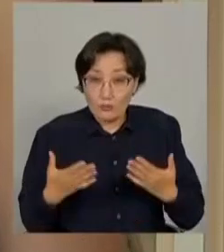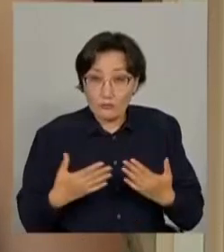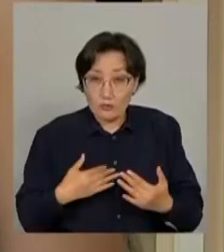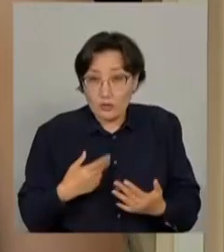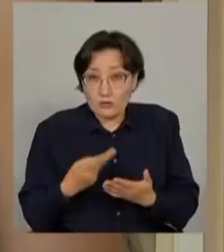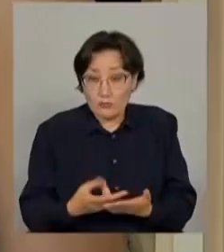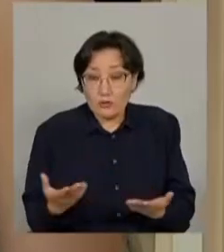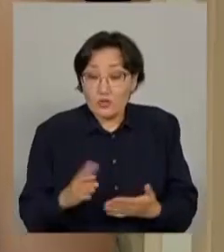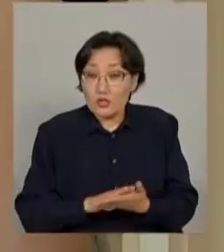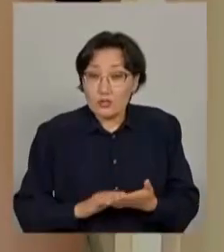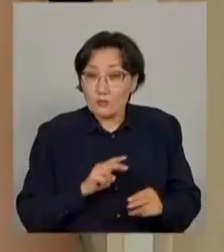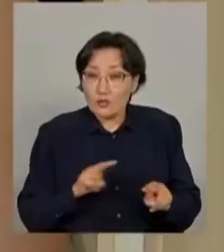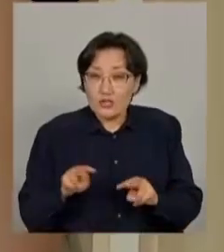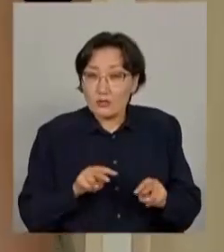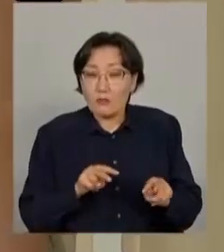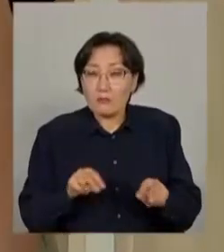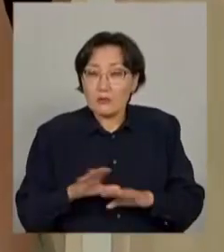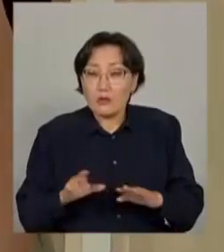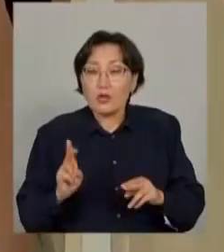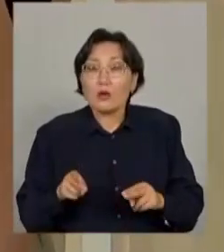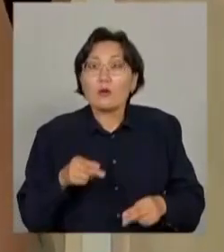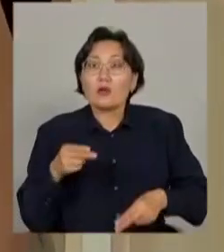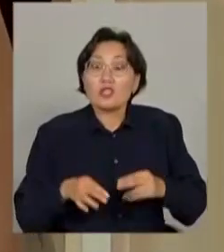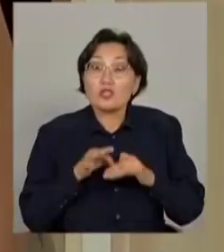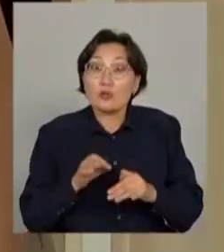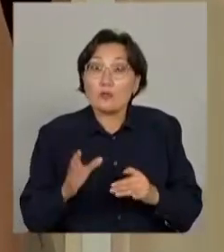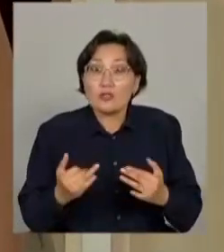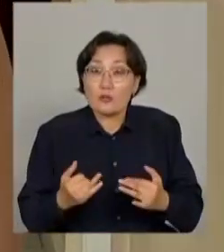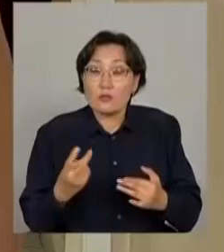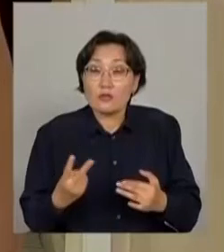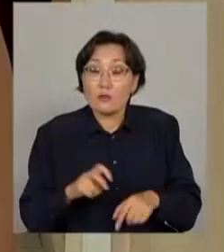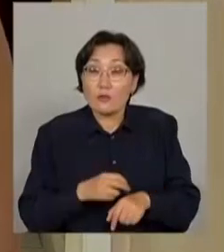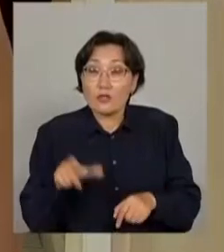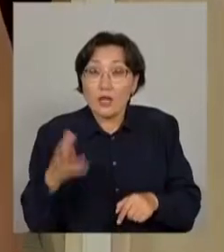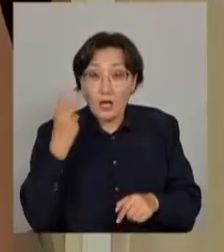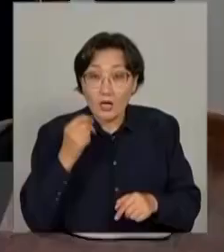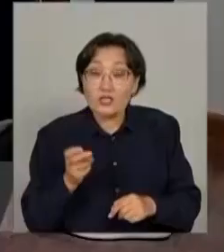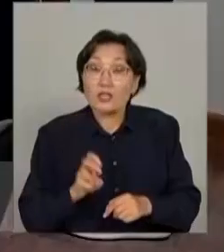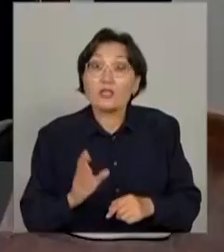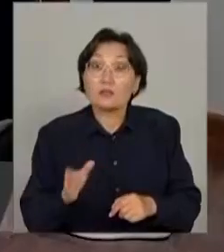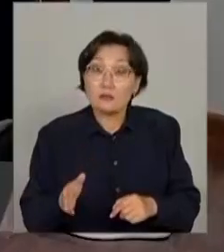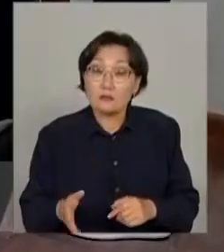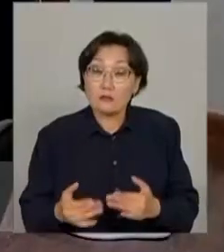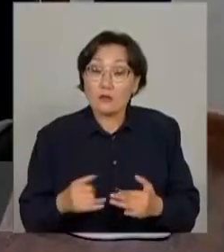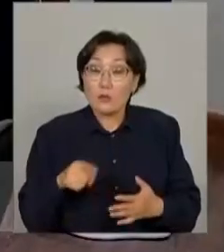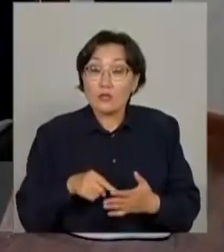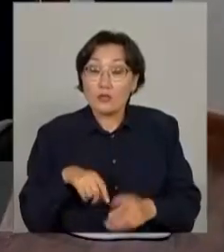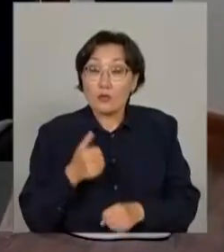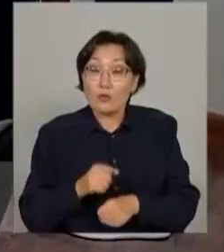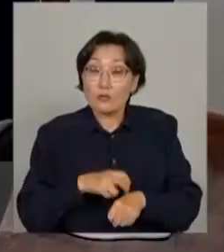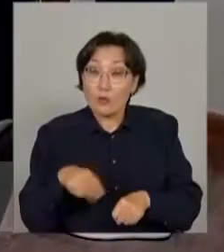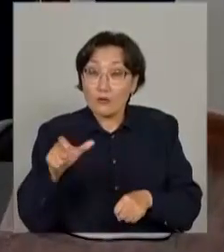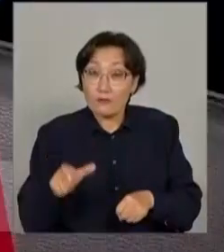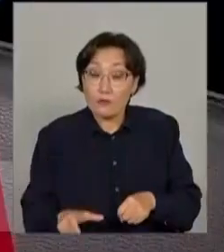ол жерде. Ешқандай ешкім қарап отырған жоқ. Бізге операцияны кім жасайды қазір? Уже екінші врач қашан орнына келеді ол? Ал қаланың бас дәрігері